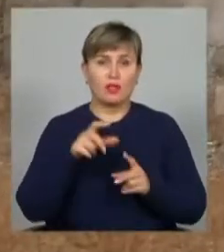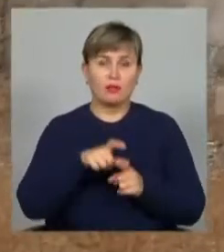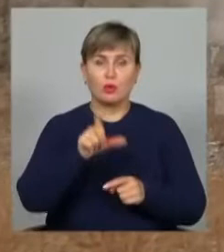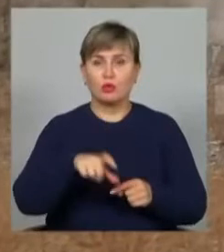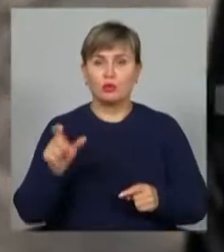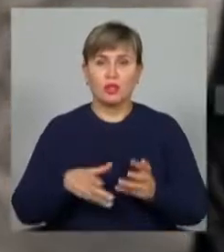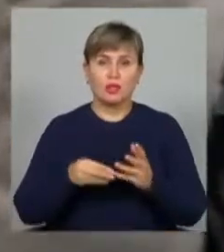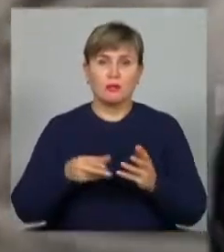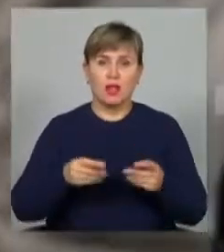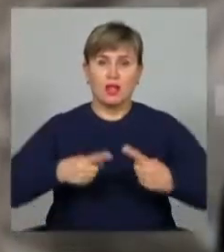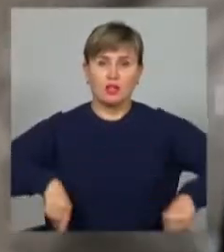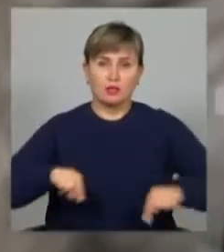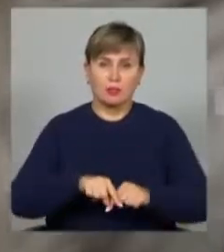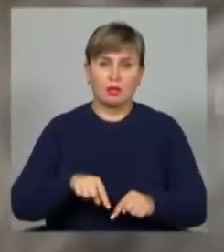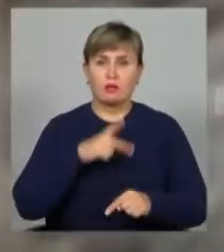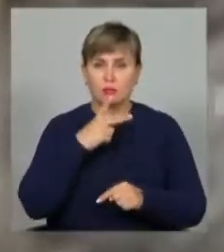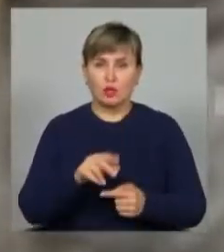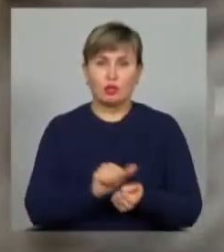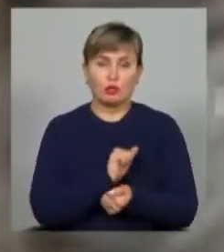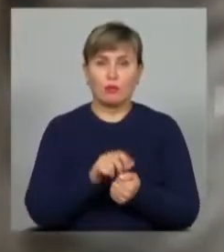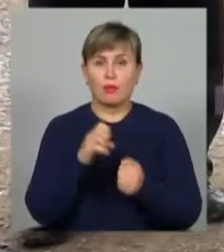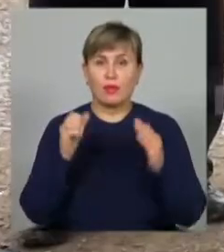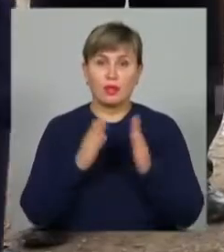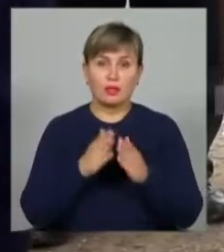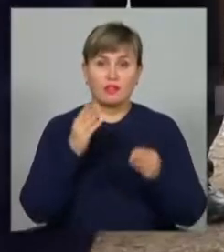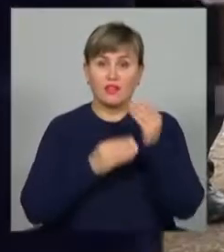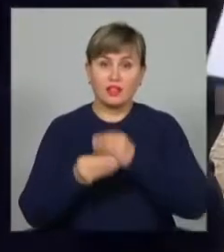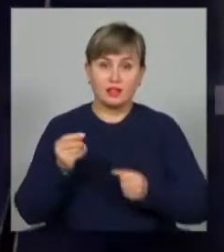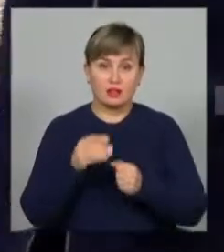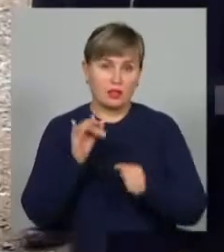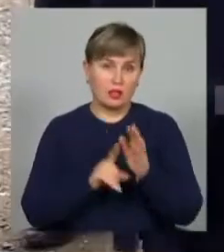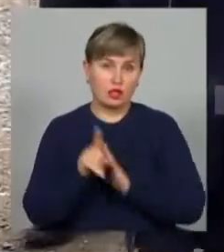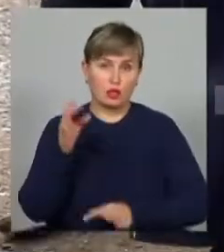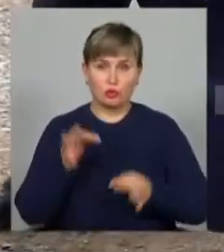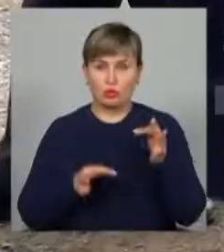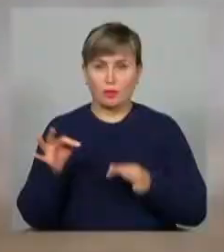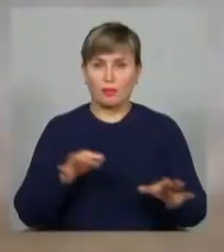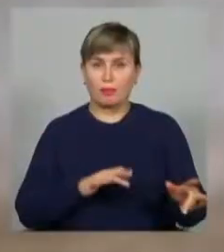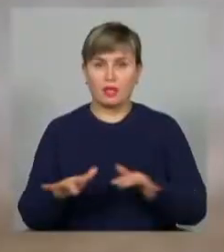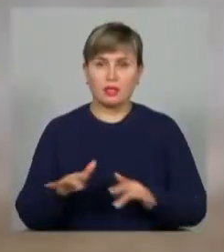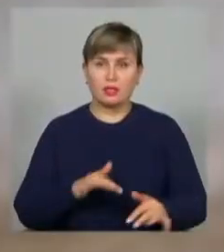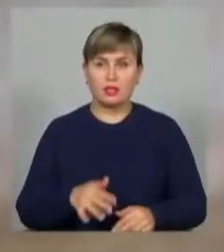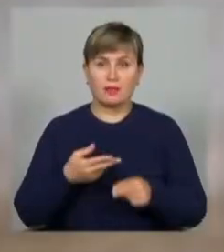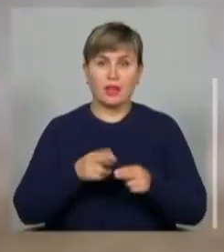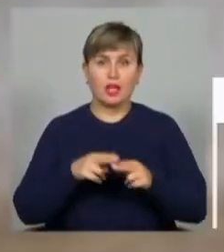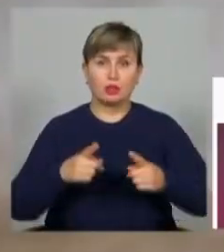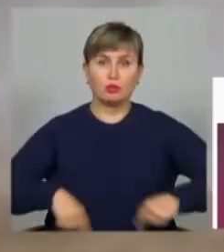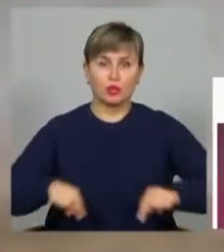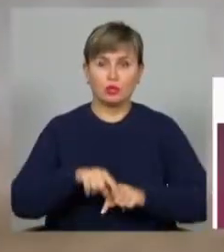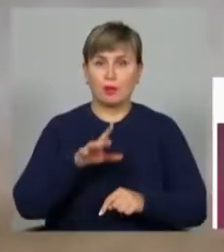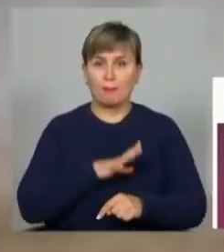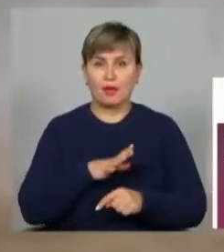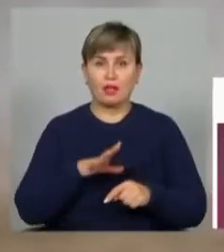людей, земельная инспекция признала документы на недвижимость фиктивными и начались судебные процессы. На этот участок был